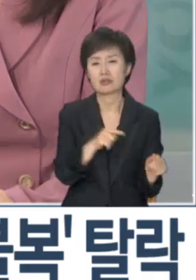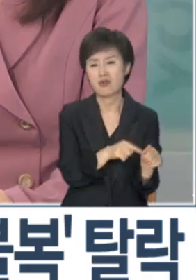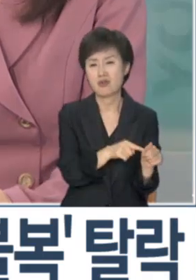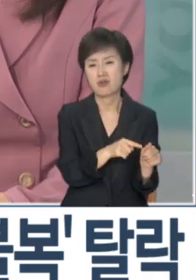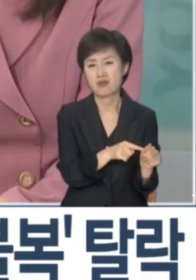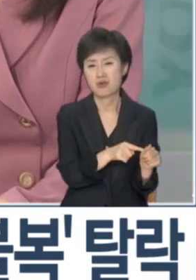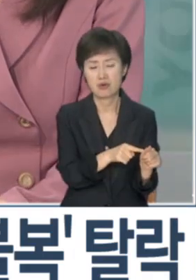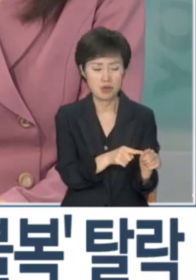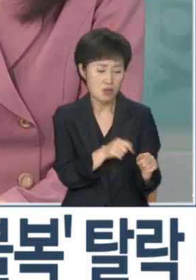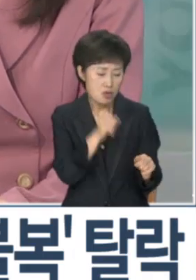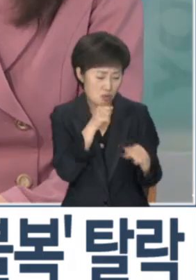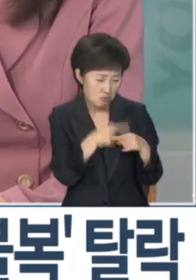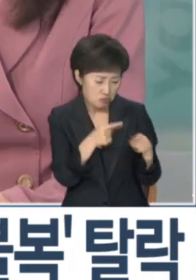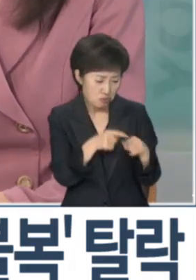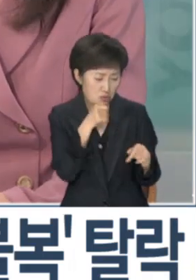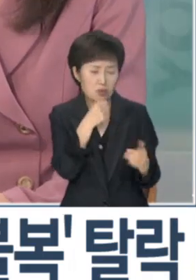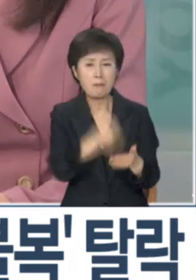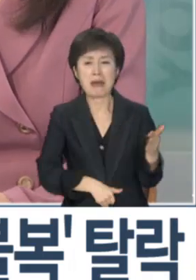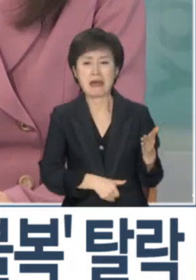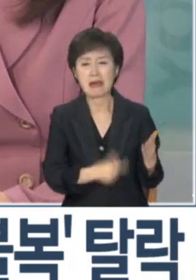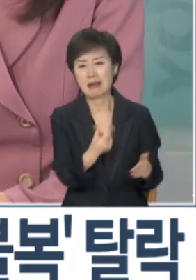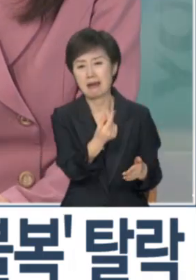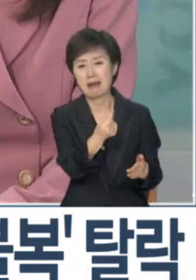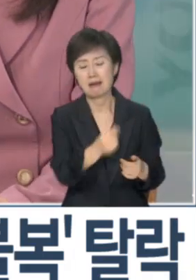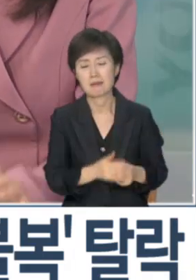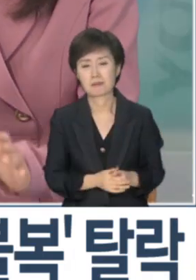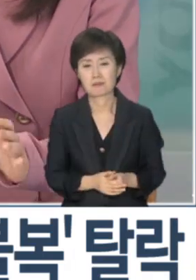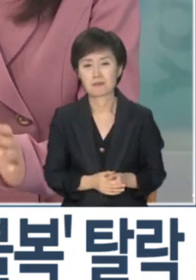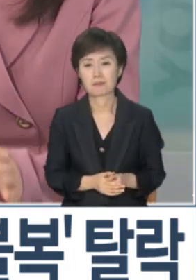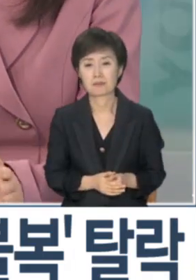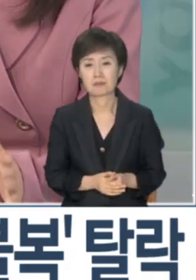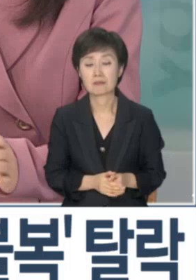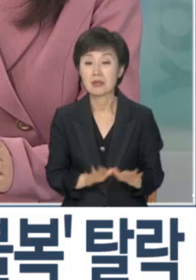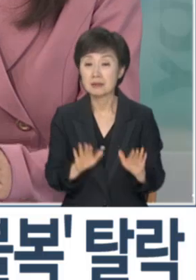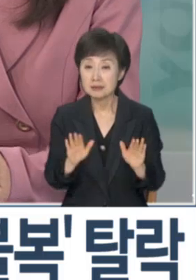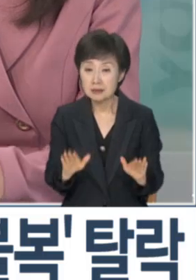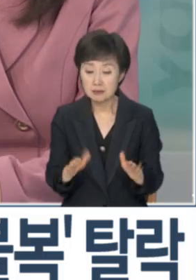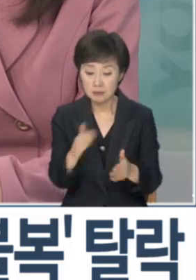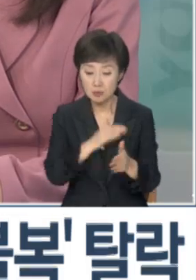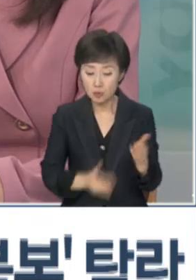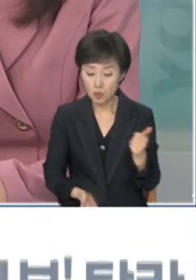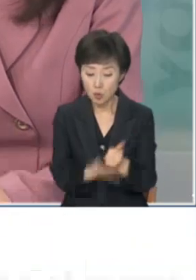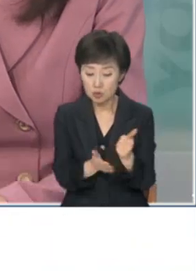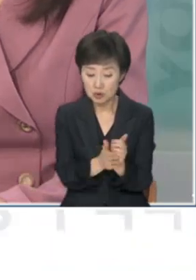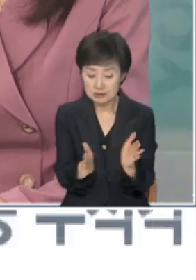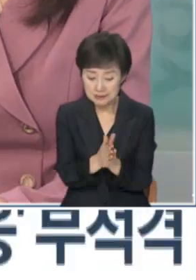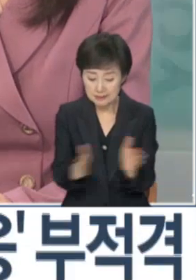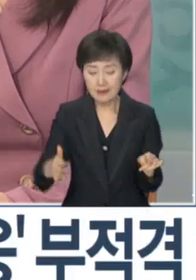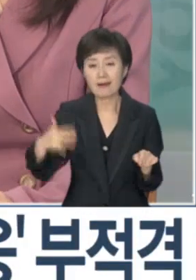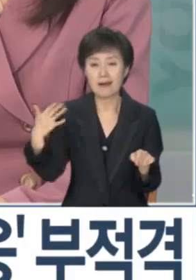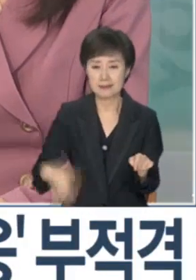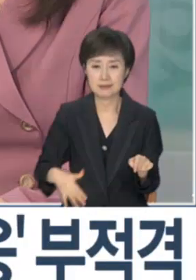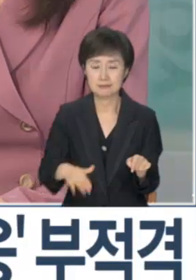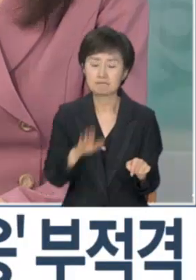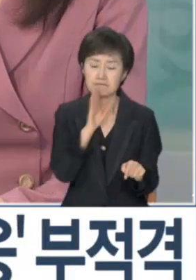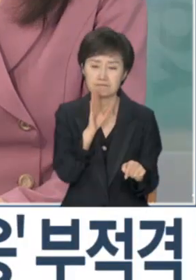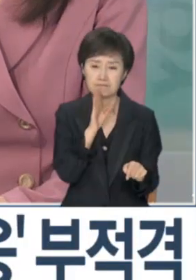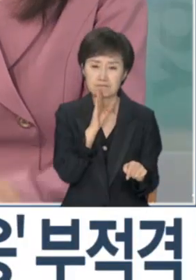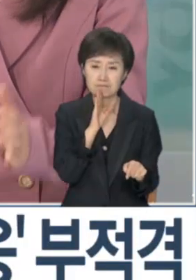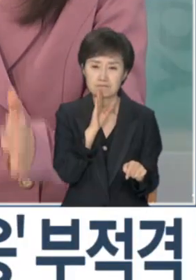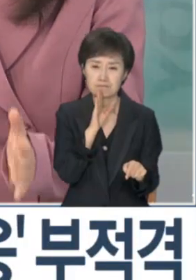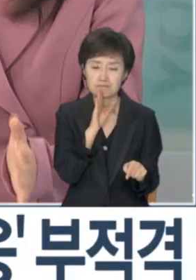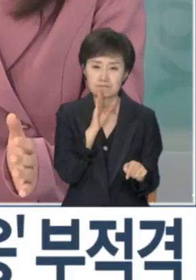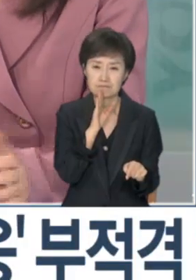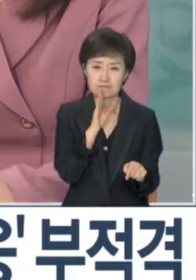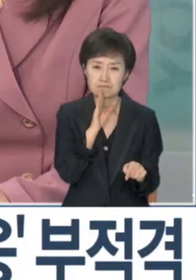이런 부분도 또 크게 반영된 것으로 봐야겠습니다. 저는 사실 아직까지는 공천 과정이 본격적으로 시작했다라고 하고